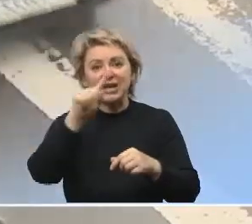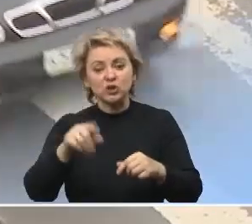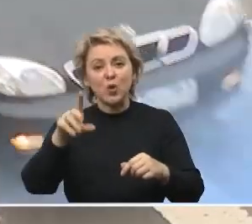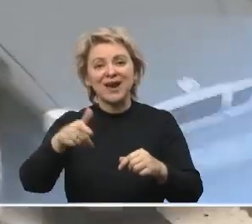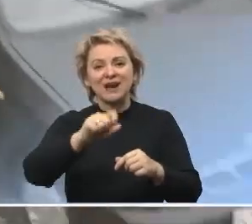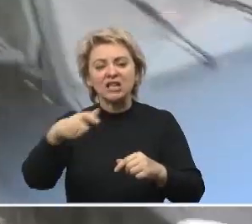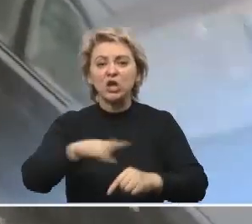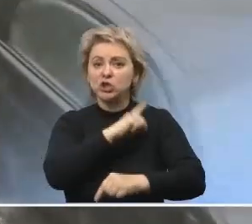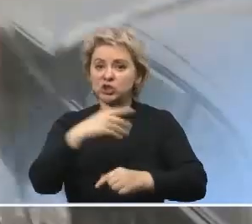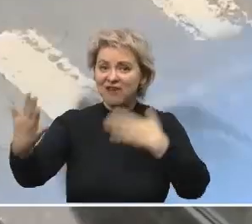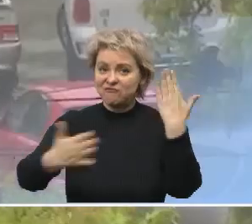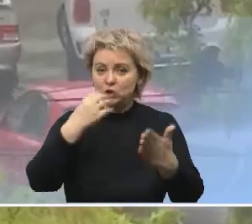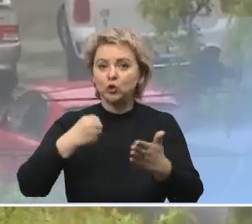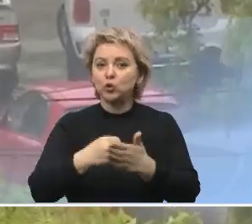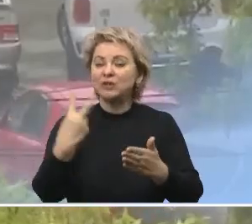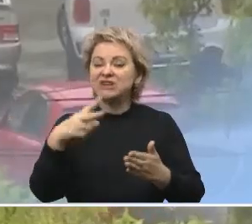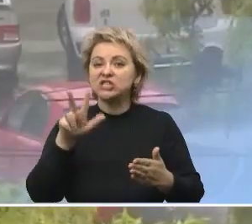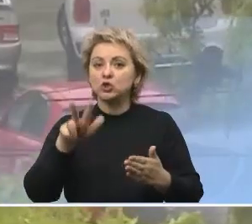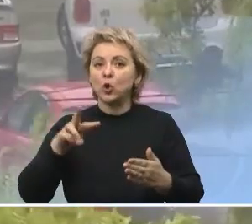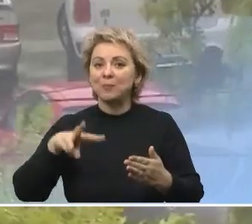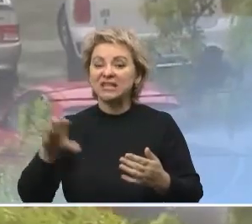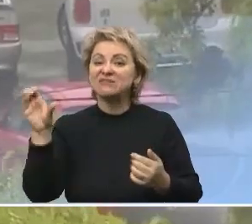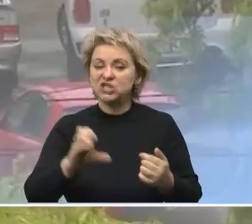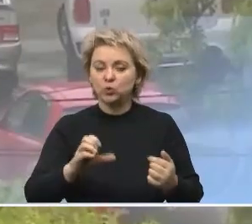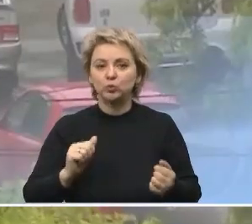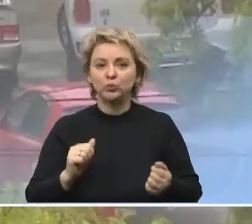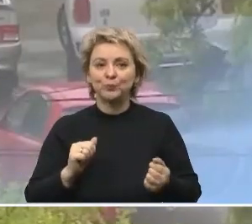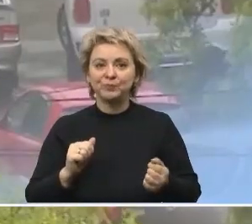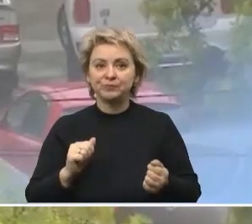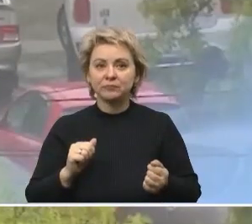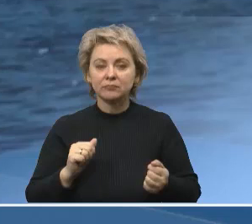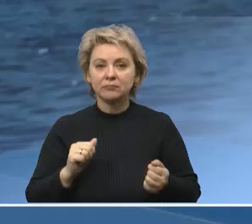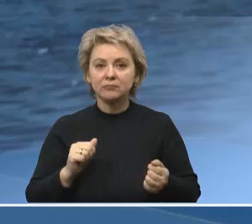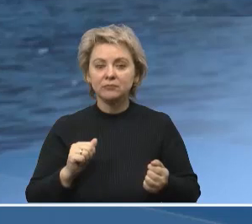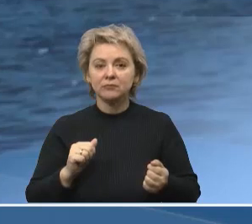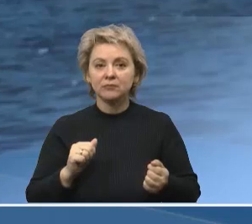градом и шквалистым усилением ветра до 23 метров в секунду.